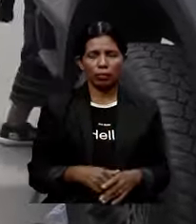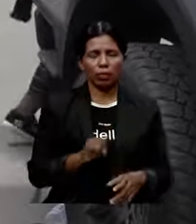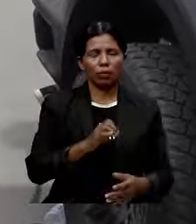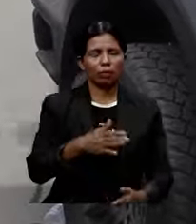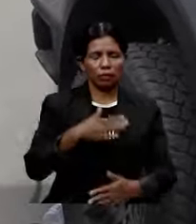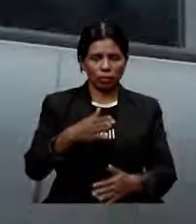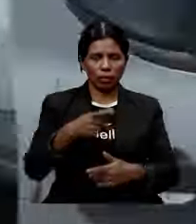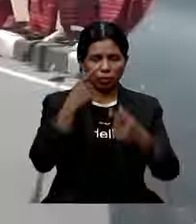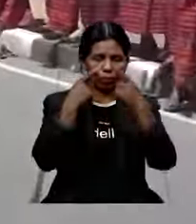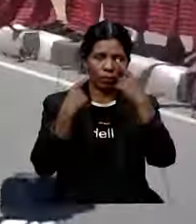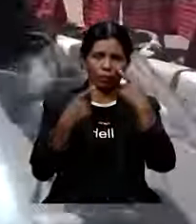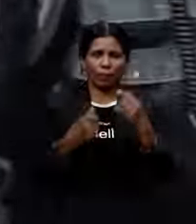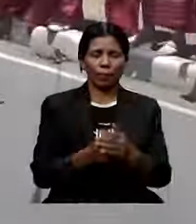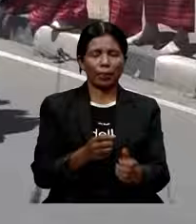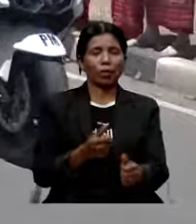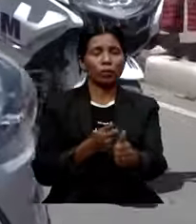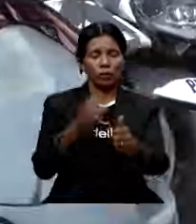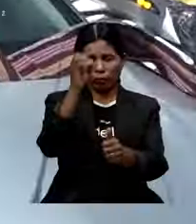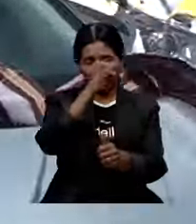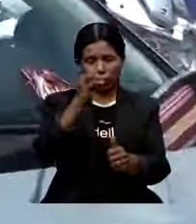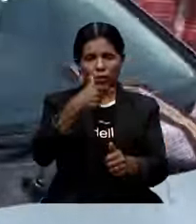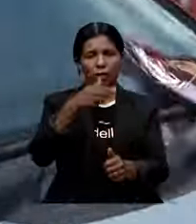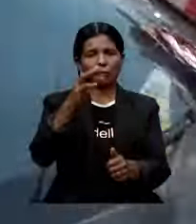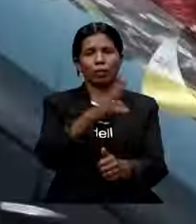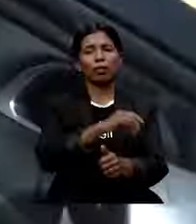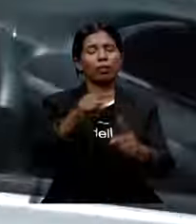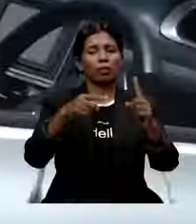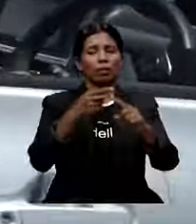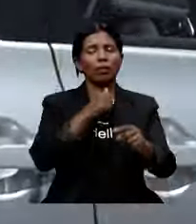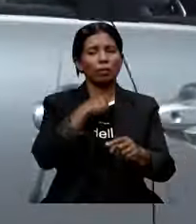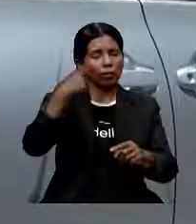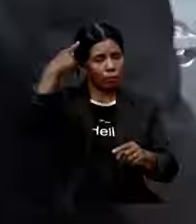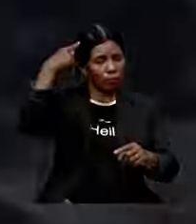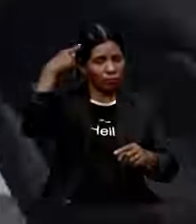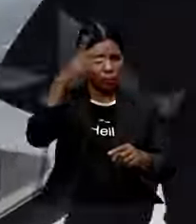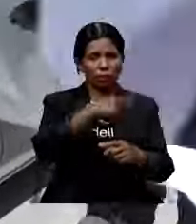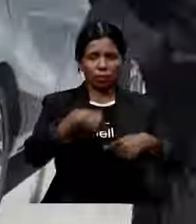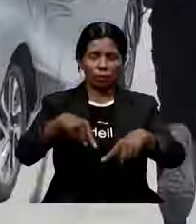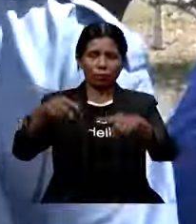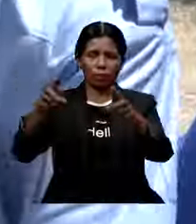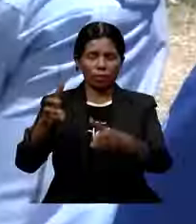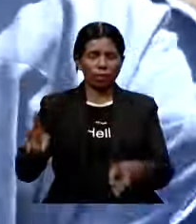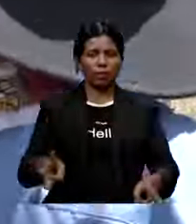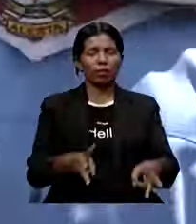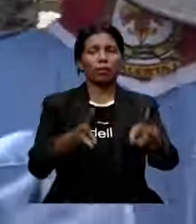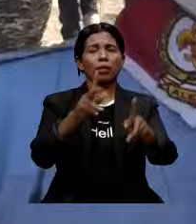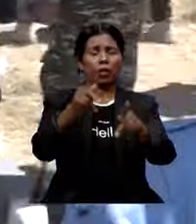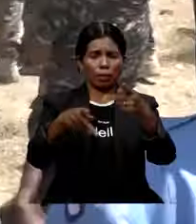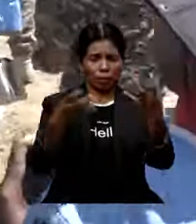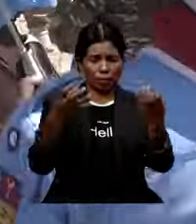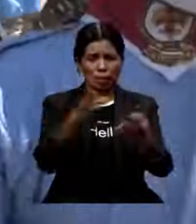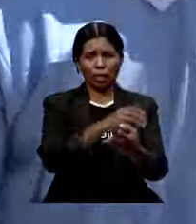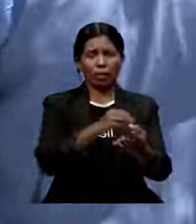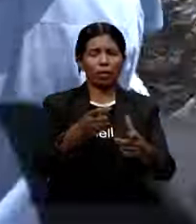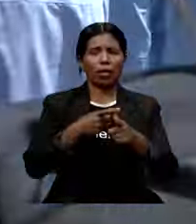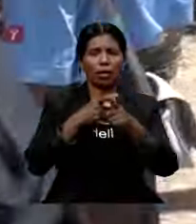hau contente ni idane tu observasaun ji meni ia treno wanira santo padre liudalan ba ia aeroportu nian serani barak